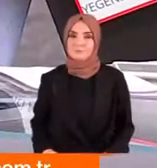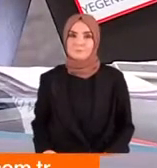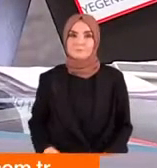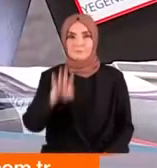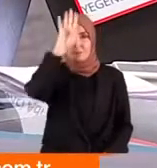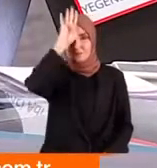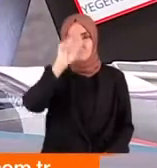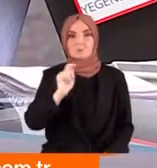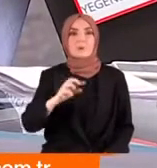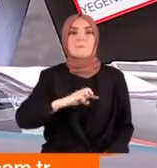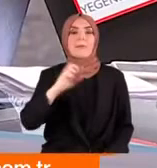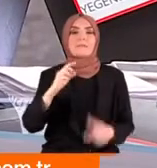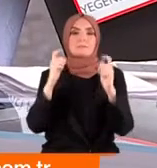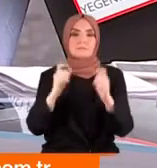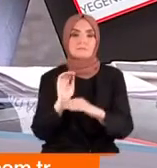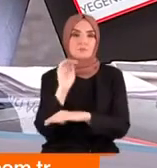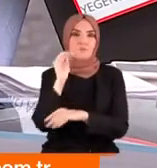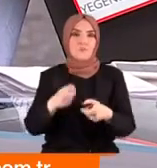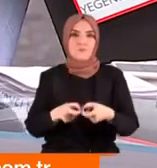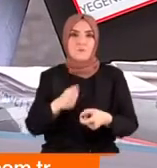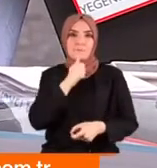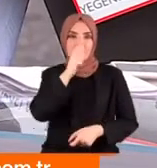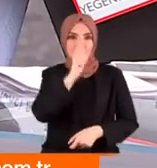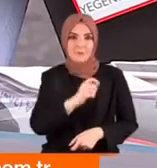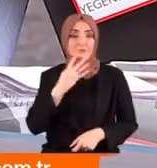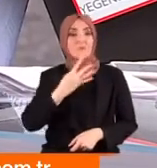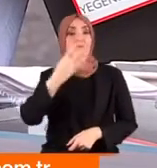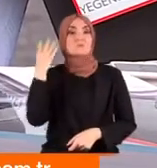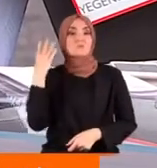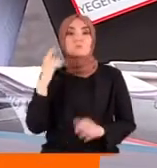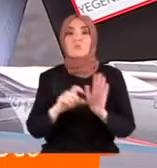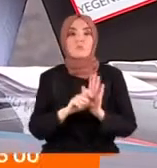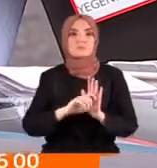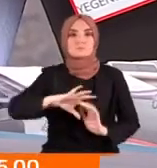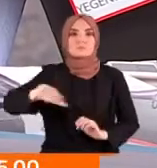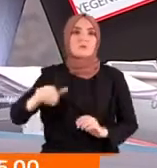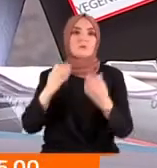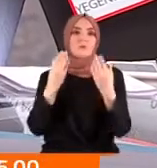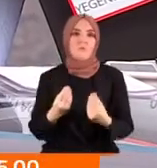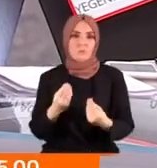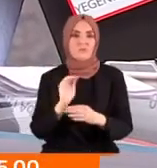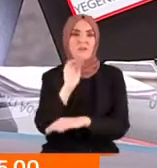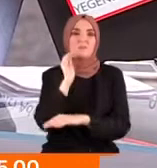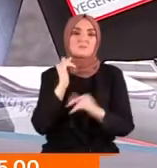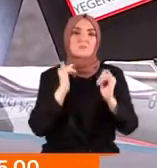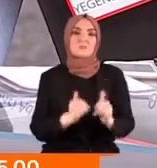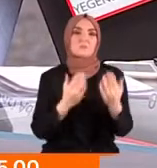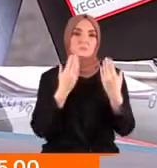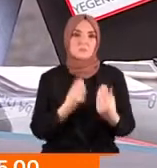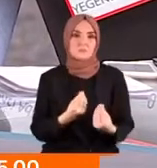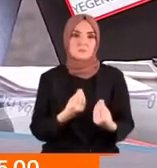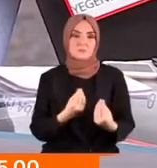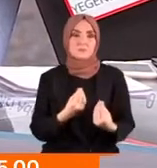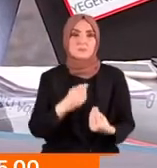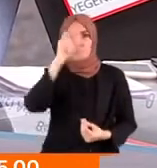İstanbul Pendik'te yaşayan Burhan Ustabaş 4 yıl önce kimliğini çaldırdı ve hayatı altüst oldu. Genç adama Türkiye'nin dört bir